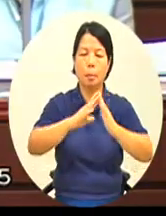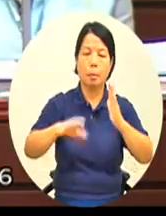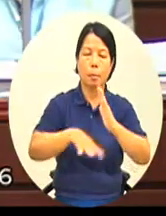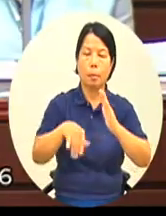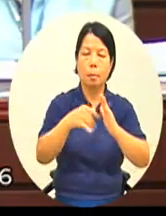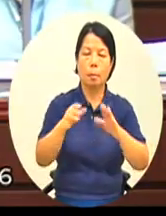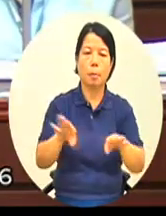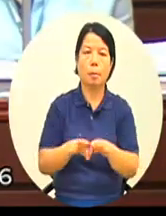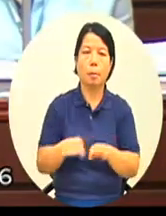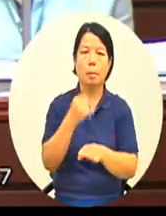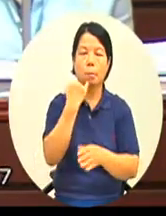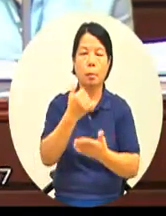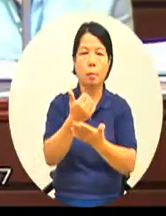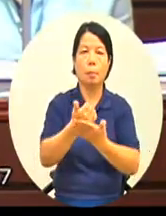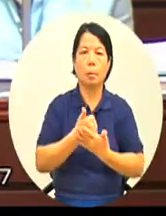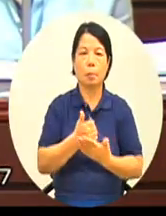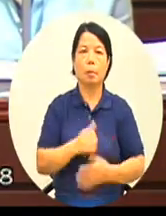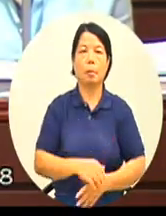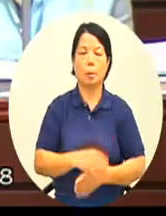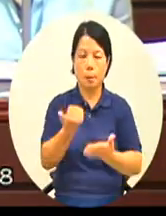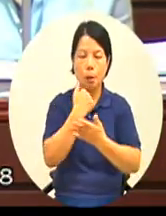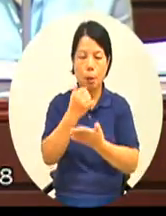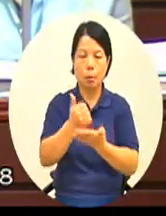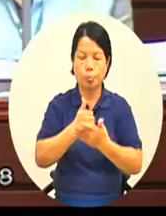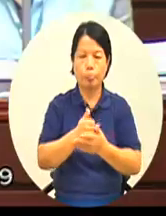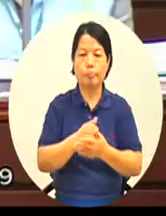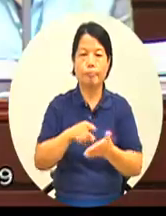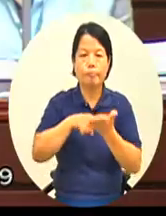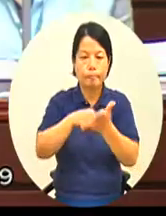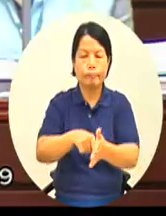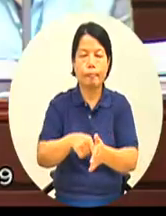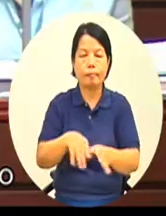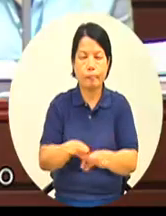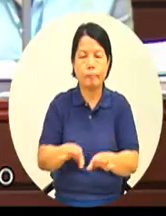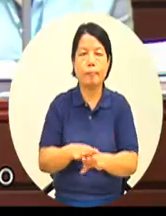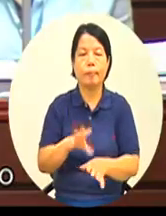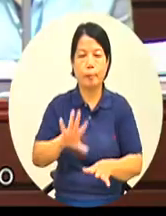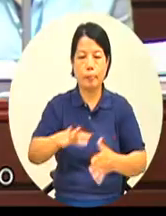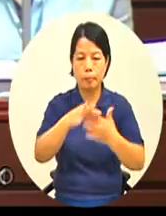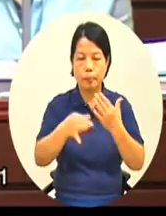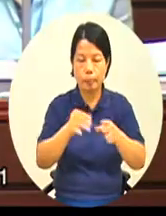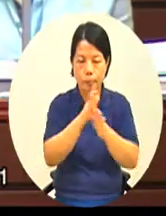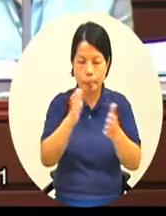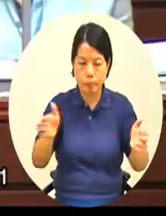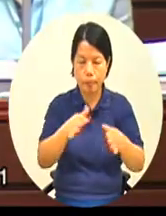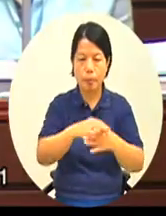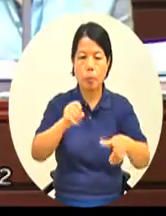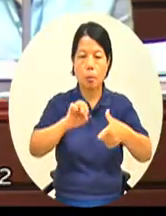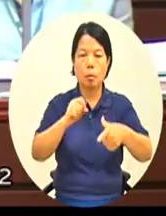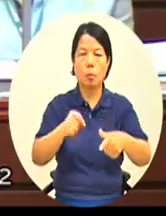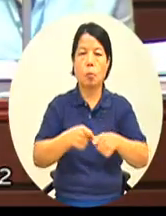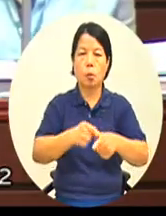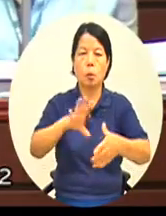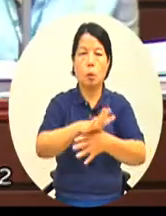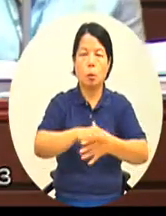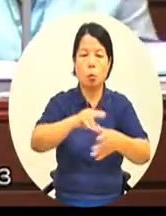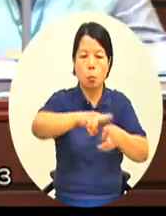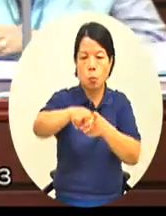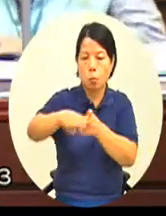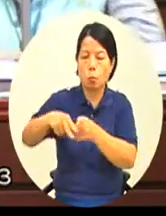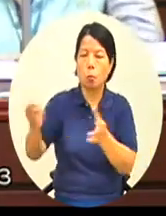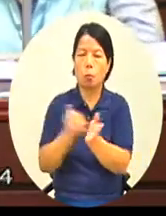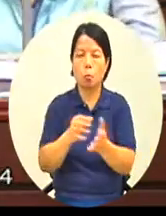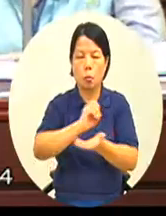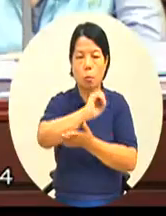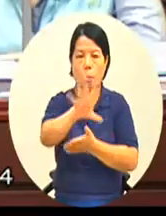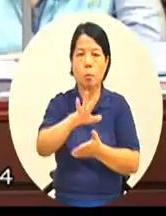假是可以请的啊，他已经有放宽标准，我们也有公文给一些相关的事业单位提醒